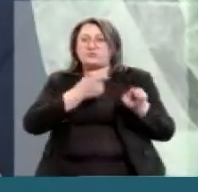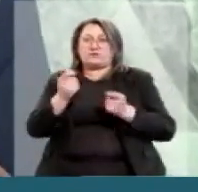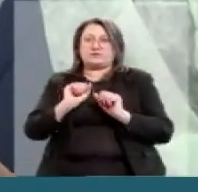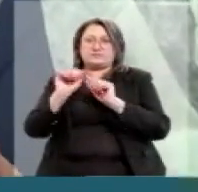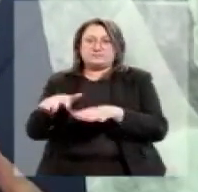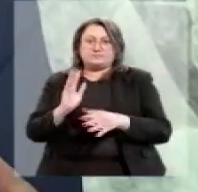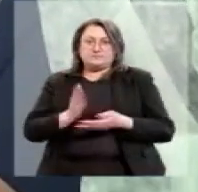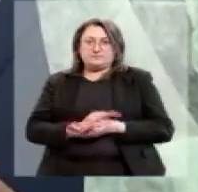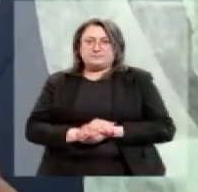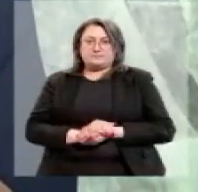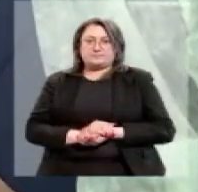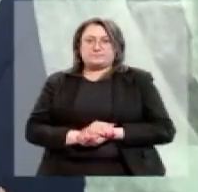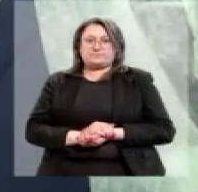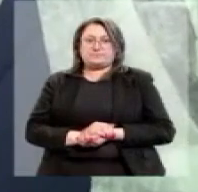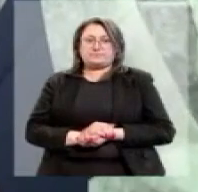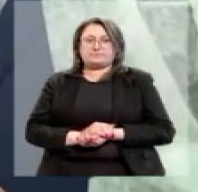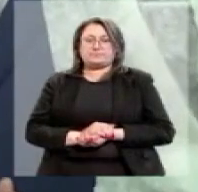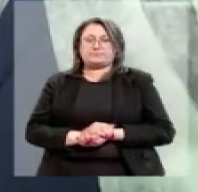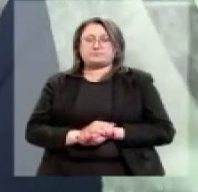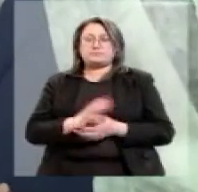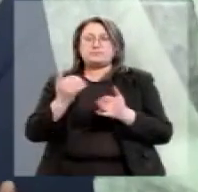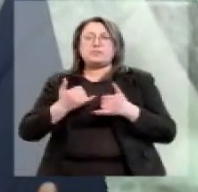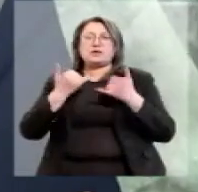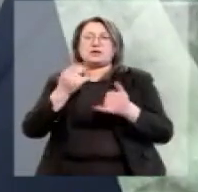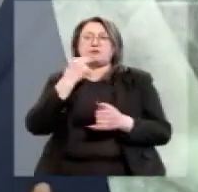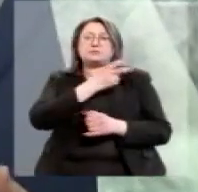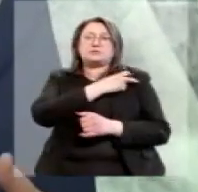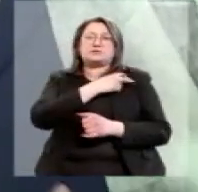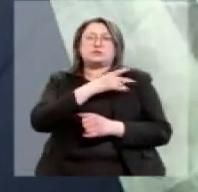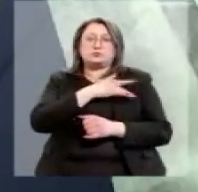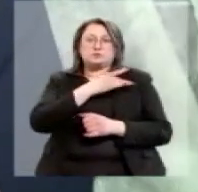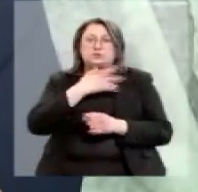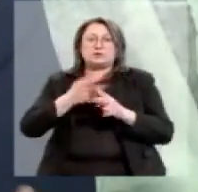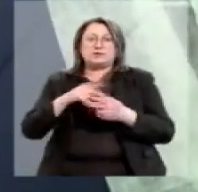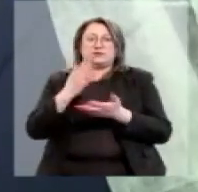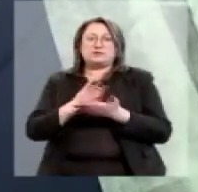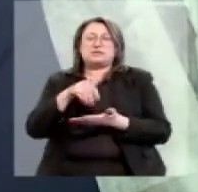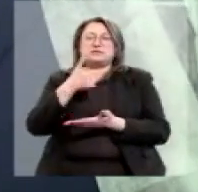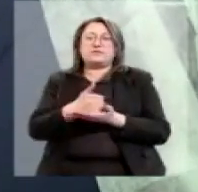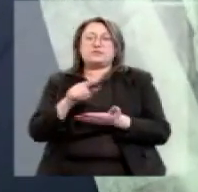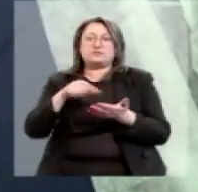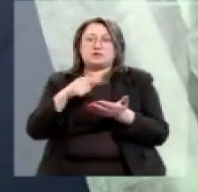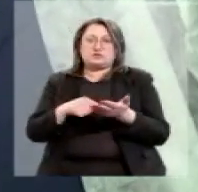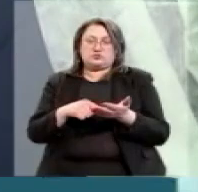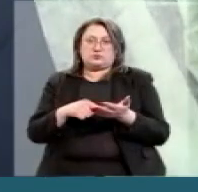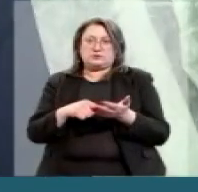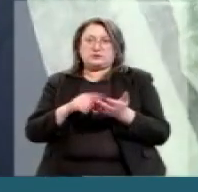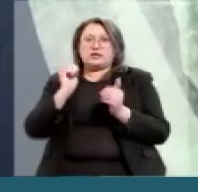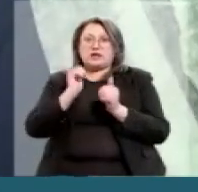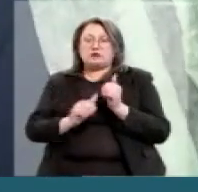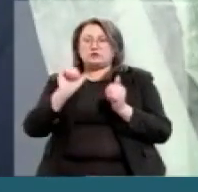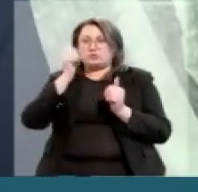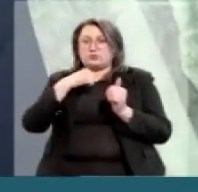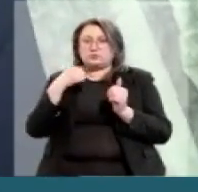Халыққа сапалы медициналық қызмет көрсету басты міндет. Жыл сайын оның спектрі кеңейіп, тұрғындар барлық медициналық қызметті ем-дом